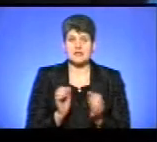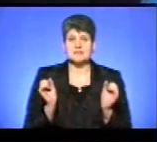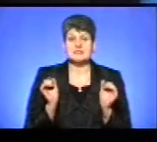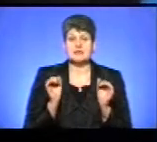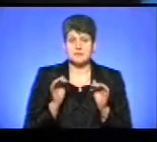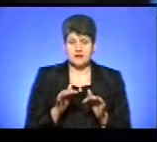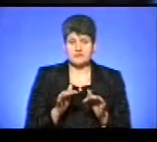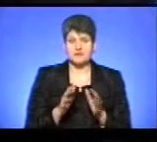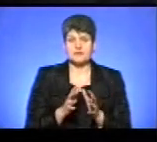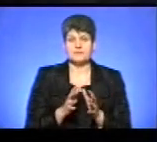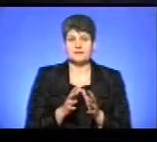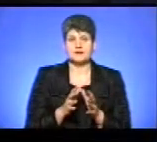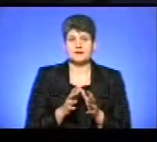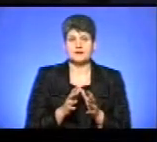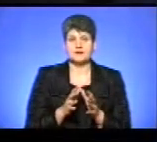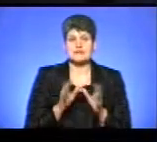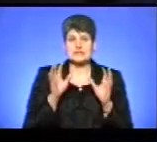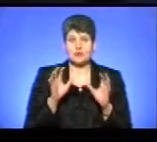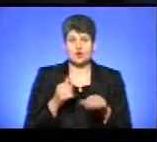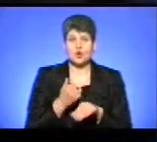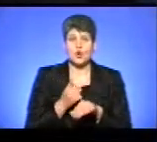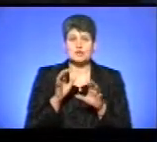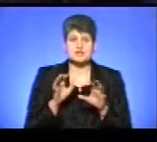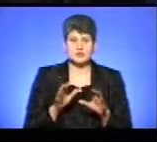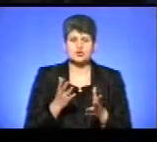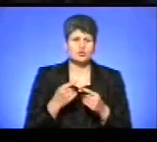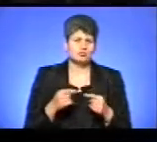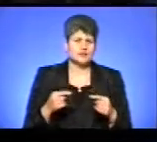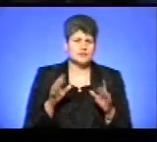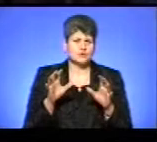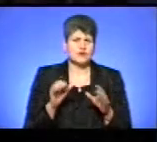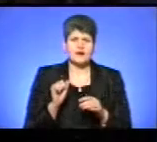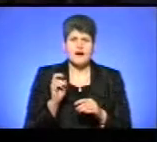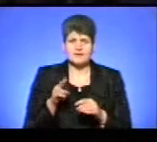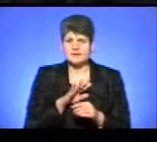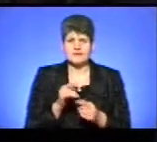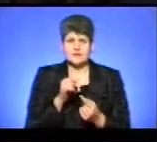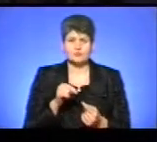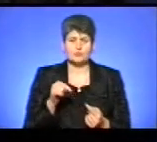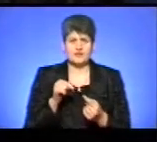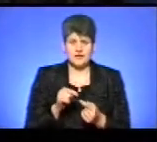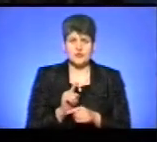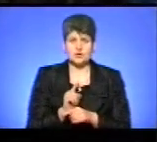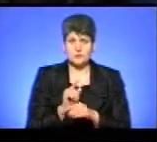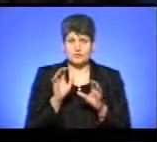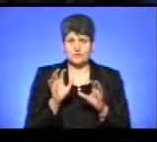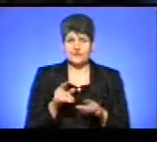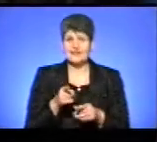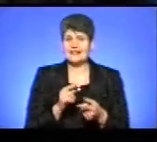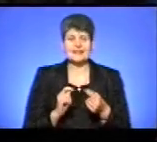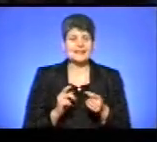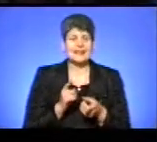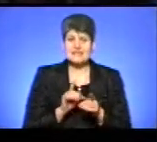і основному закону Конституції. І якщо будь-який законодавчий акт не відповідає нормам Конституції, він є недійсним,